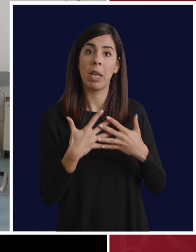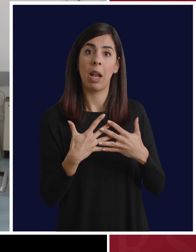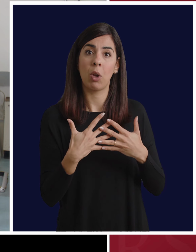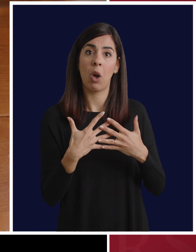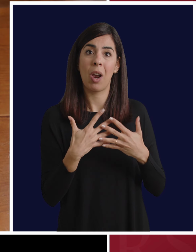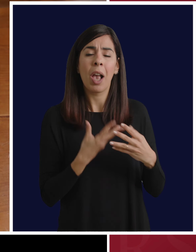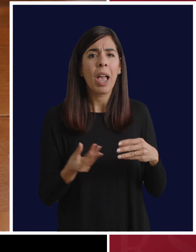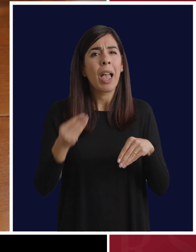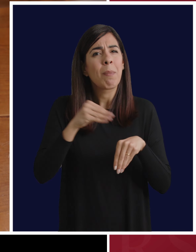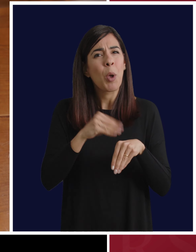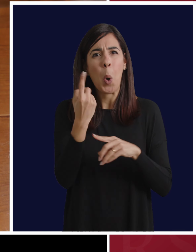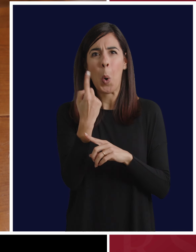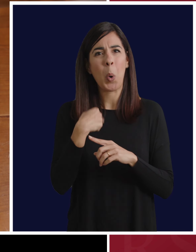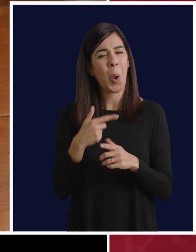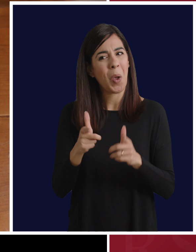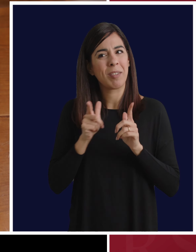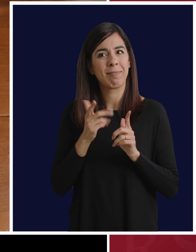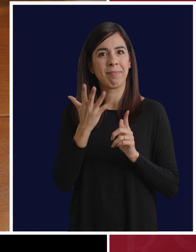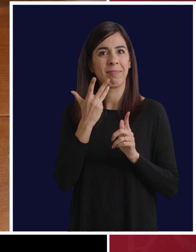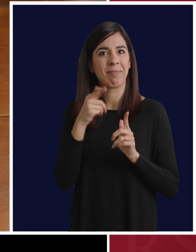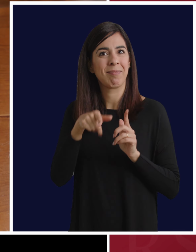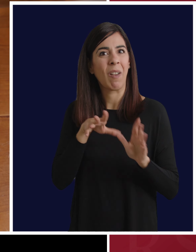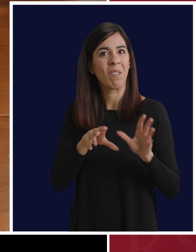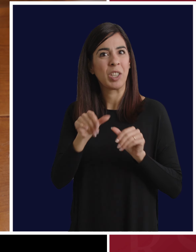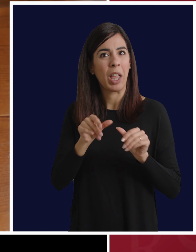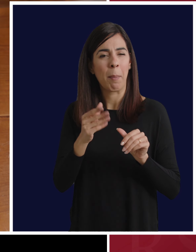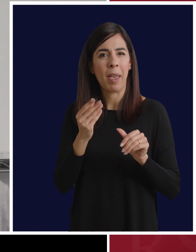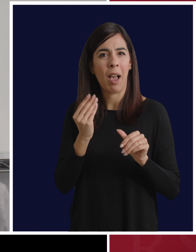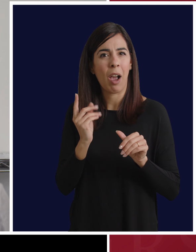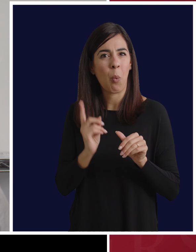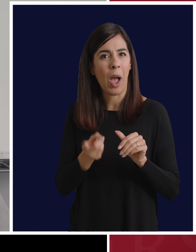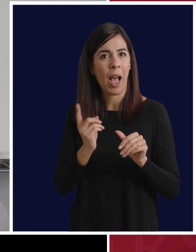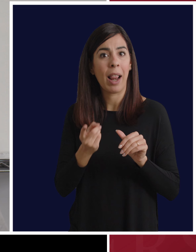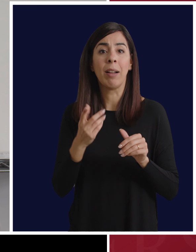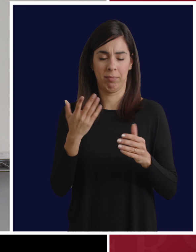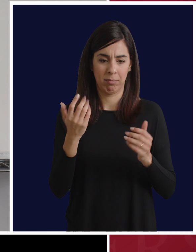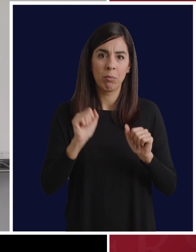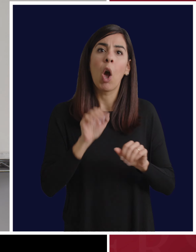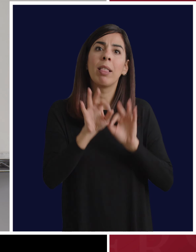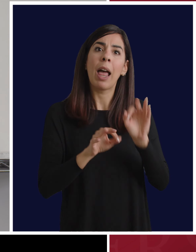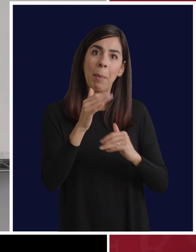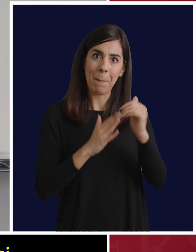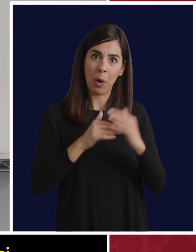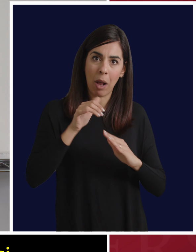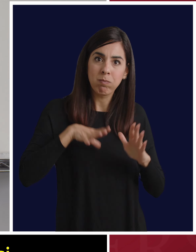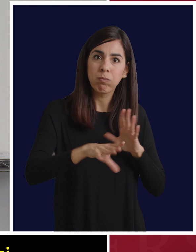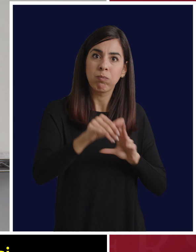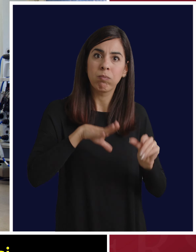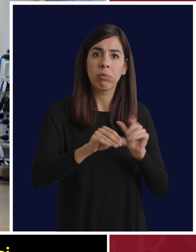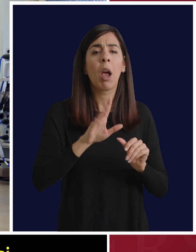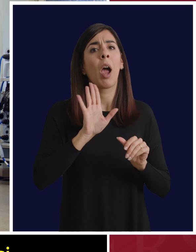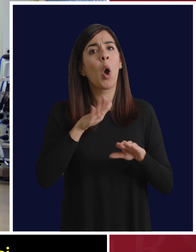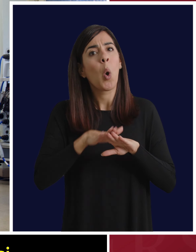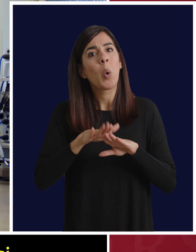Inoltre un aspetto che mi piace della fisioterapia è che oltre alla terapia manuale con i pazienti ci si può avvalere anche di strumenti